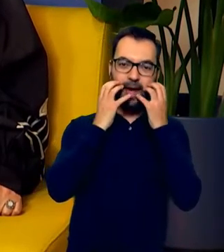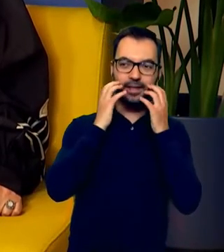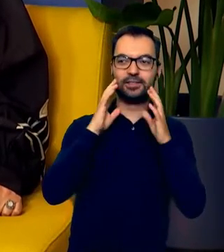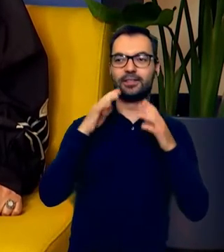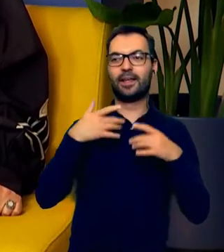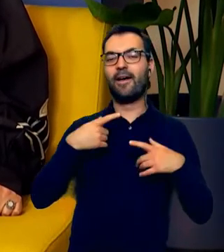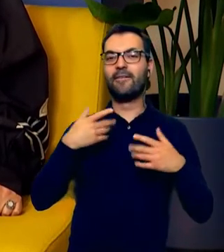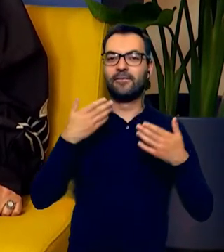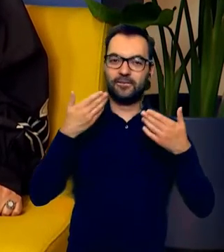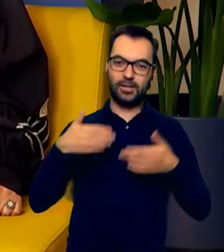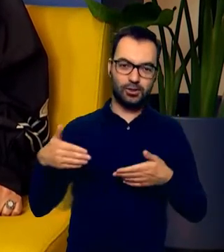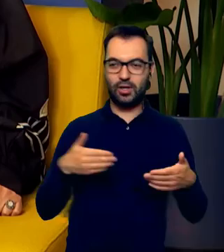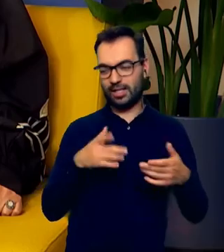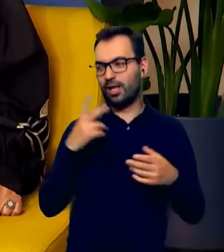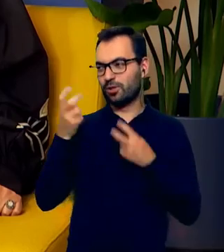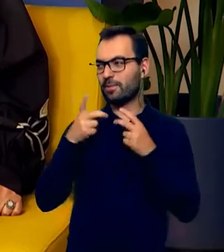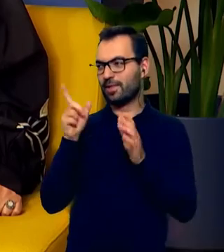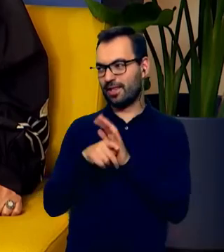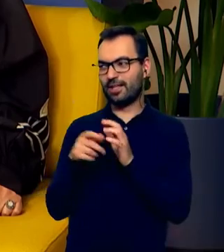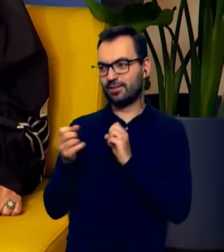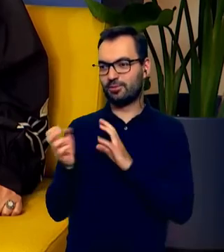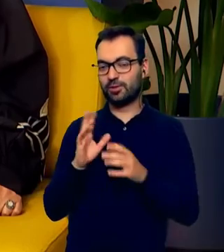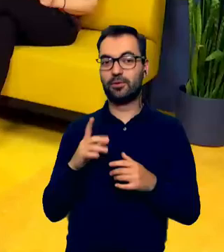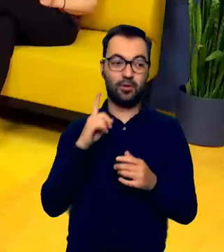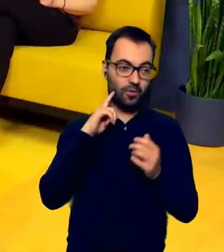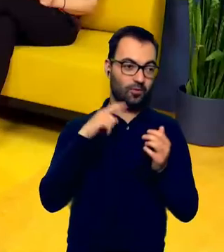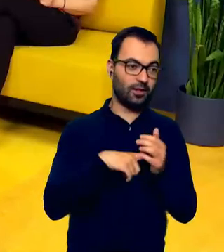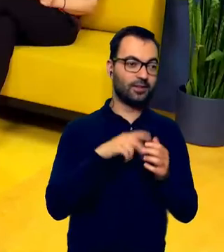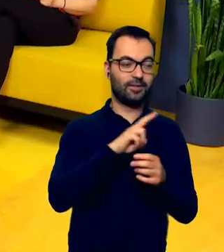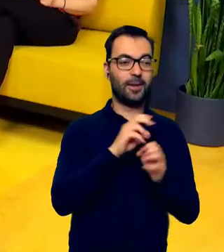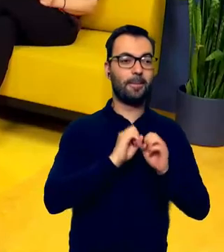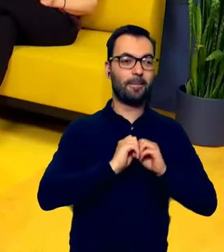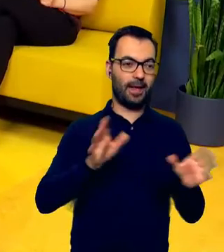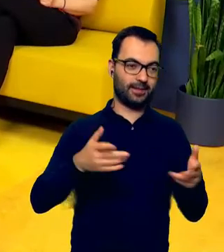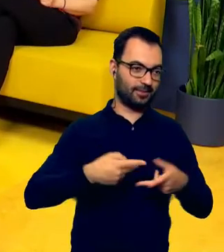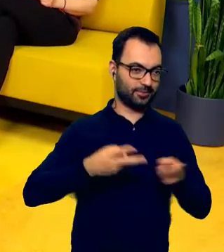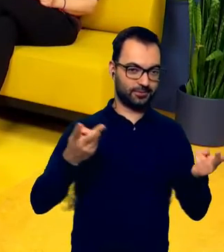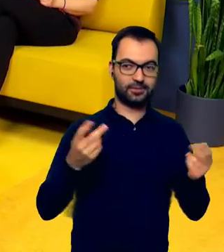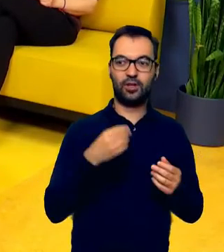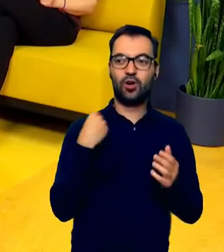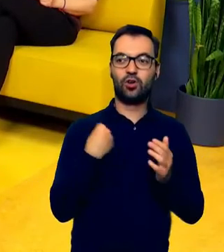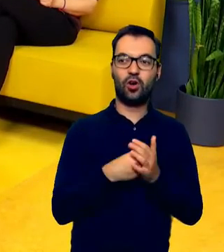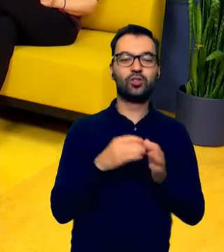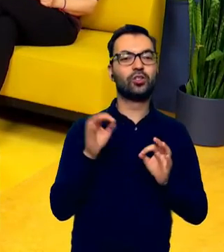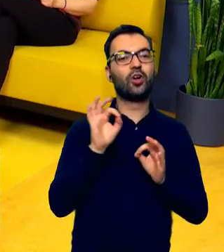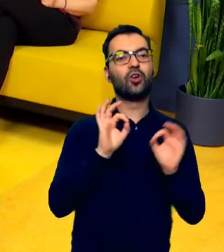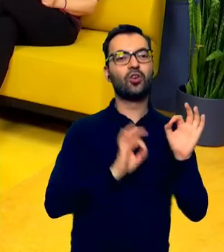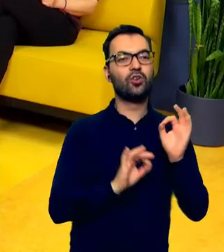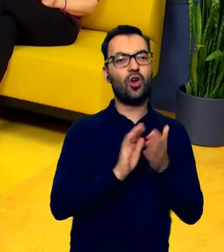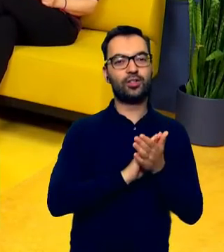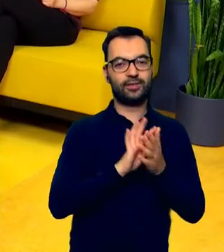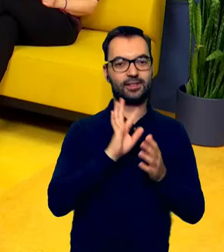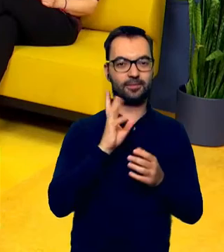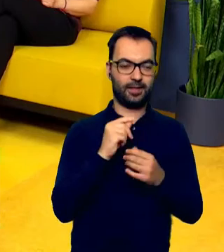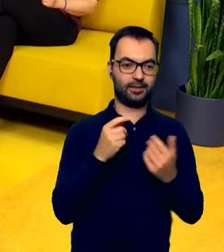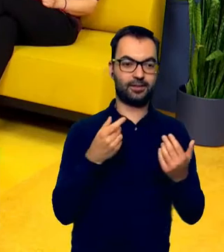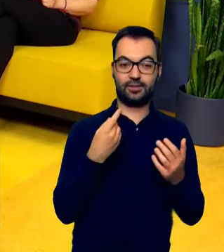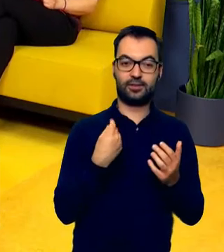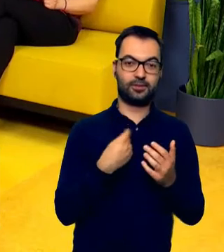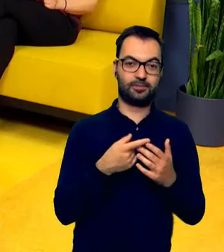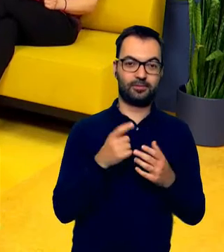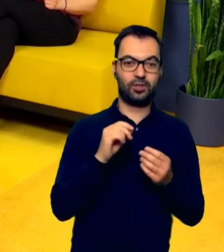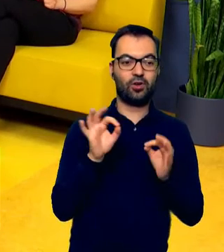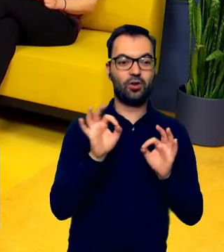wisząco-zmarszczeniowe, ale szukamy tanich sposobów. Tak, i właśnie to można zobaczyć w waszych mediach społecznościowych. Zresztą koszty konserwacji piękna, już sama konserwacja